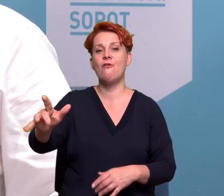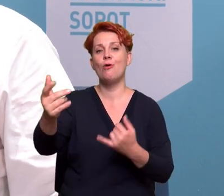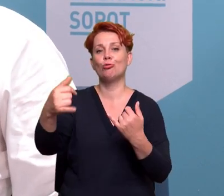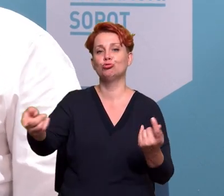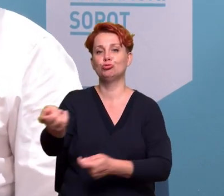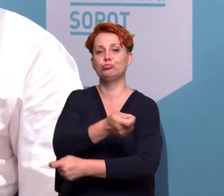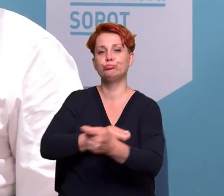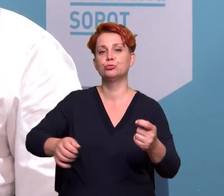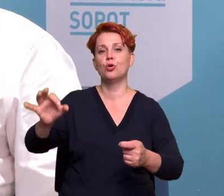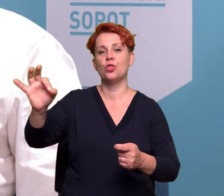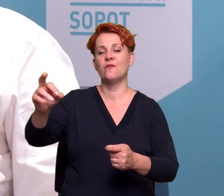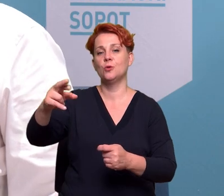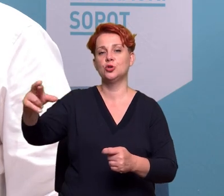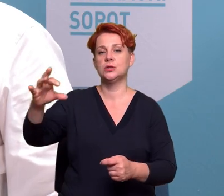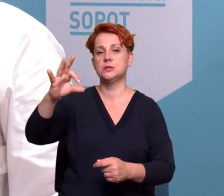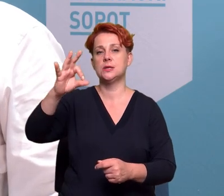emblematami SS,